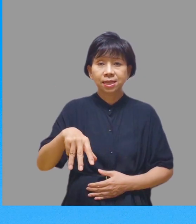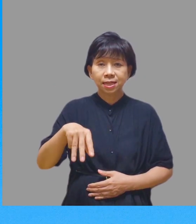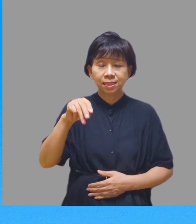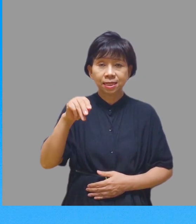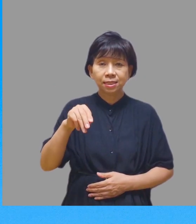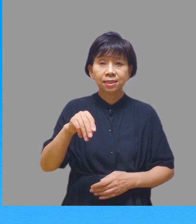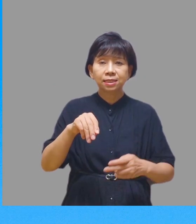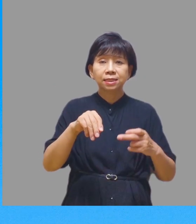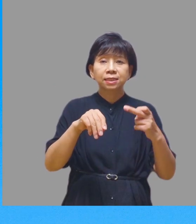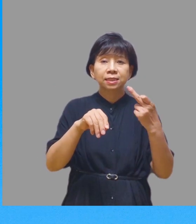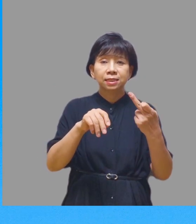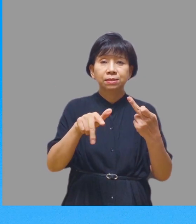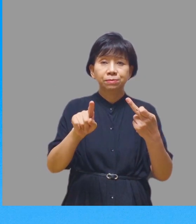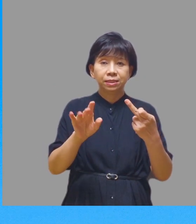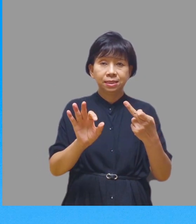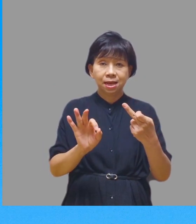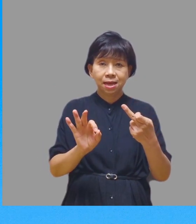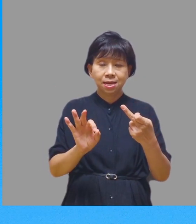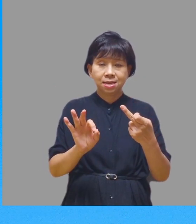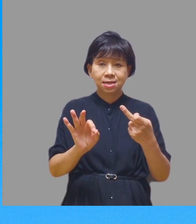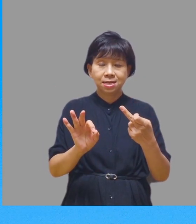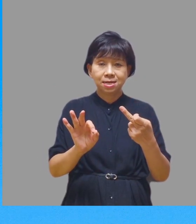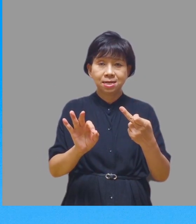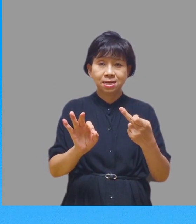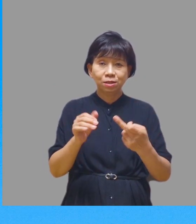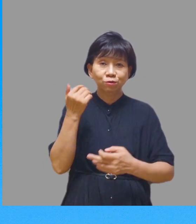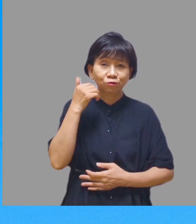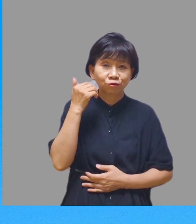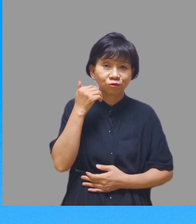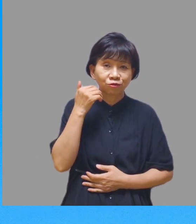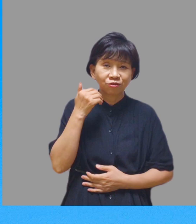12장의 말씀에 누구였죠?